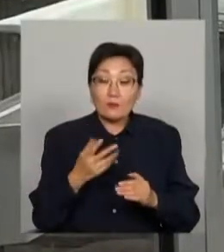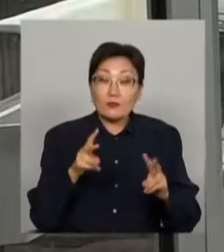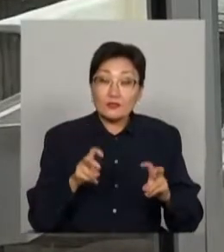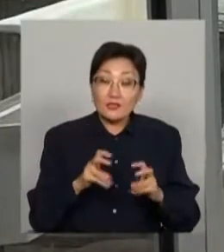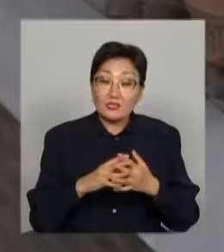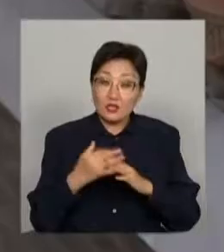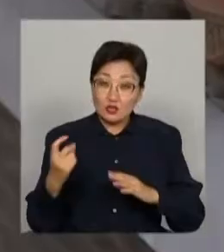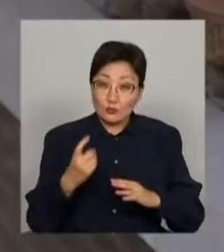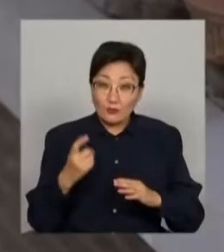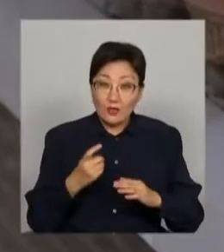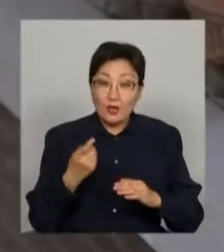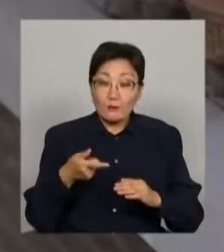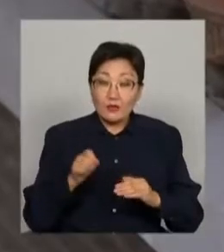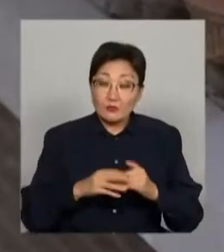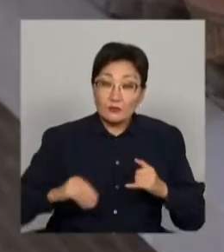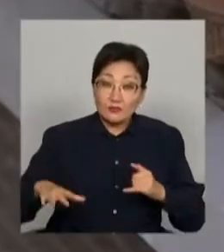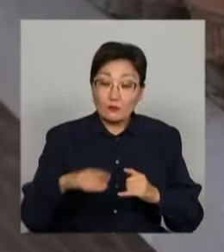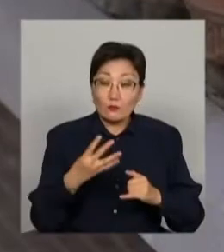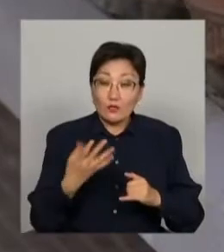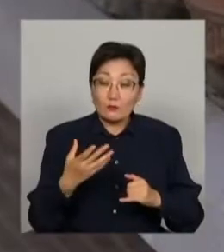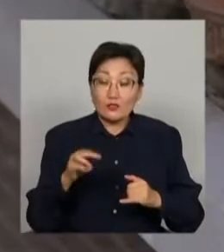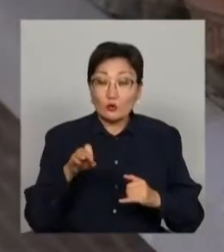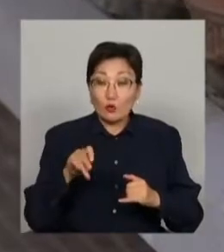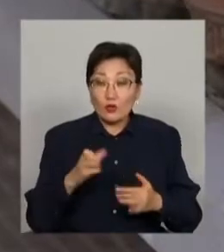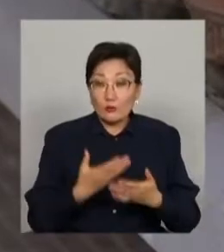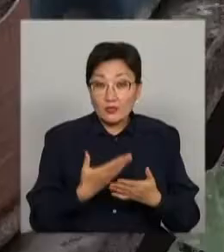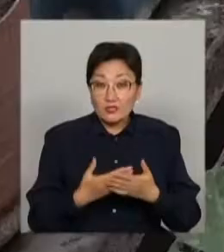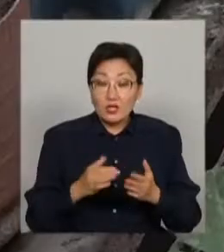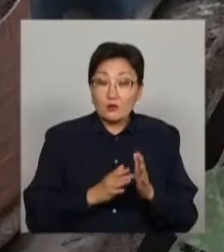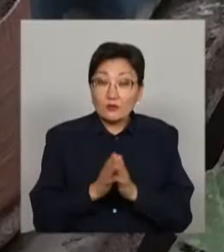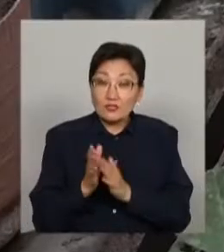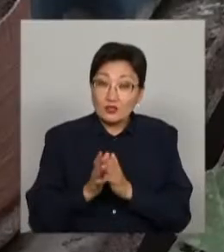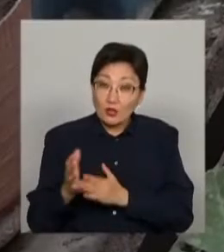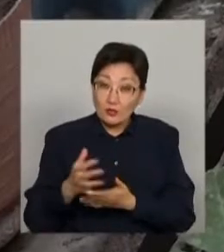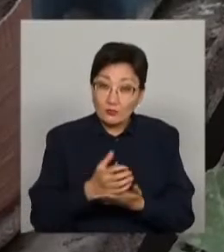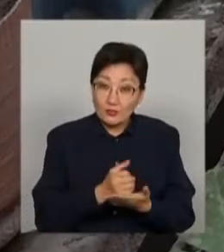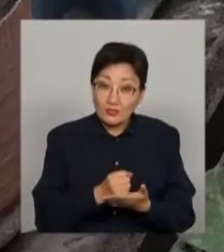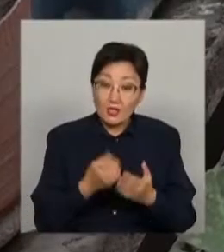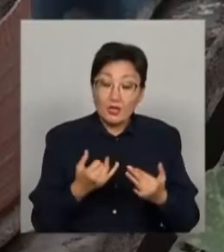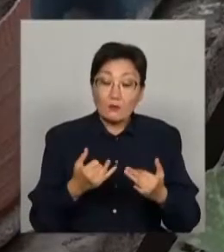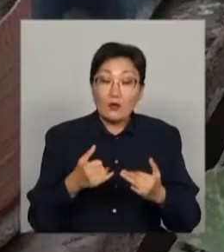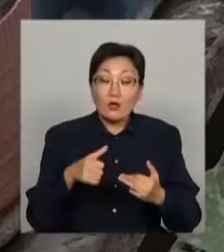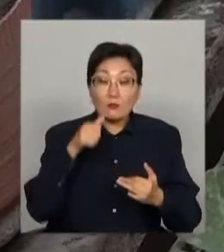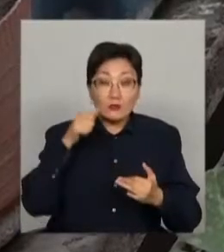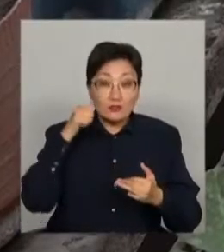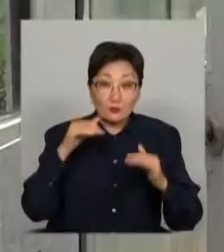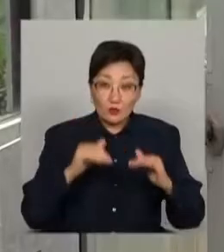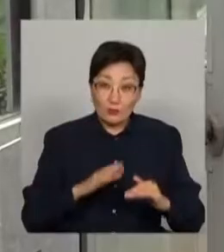шаруа қожалықтарының 1 гектар аумағында 45 тоннаға жуық өнім бермек. Бұрын бұл көрсеткіш әлдеқайда төмен еді.